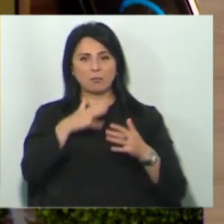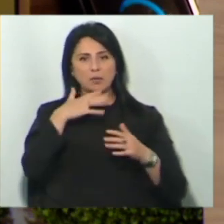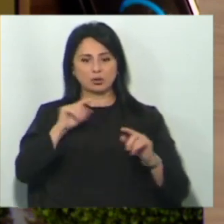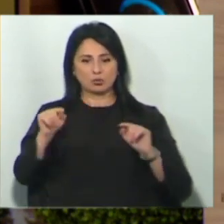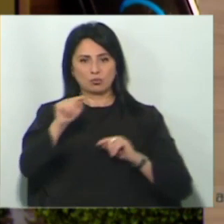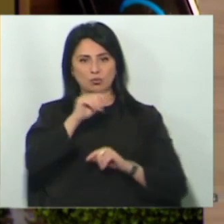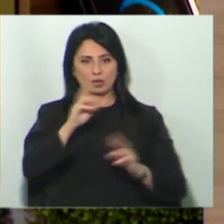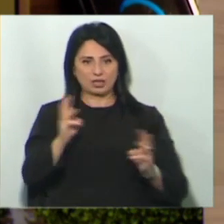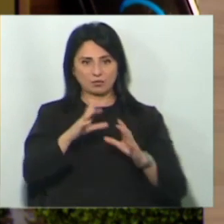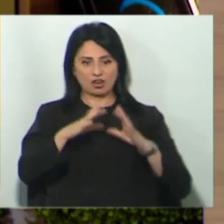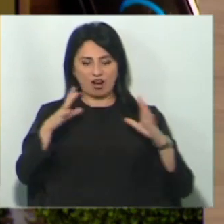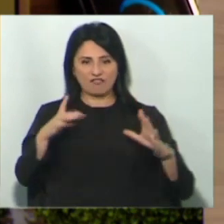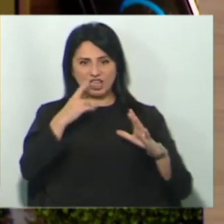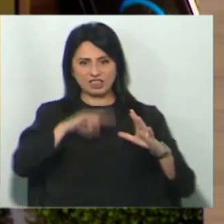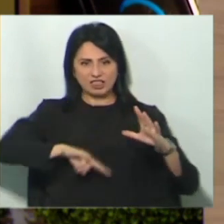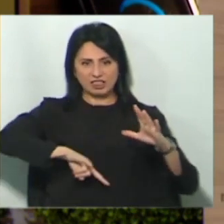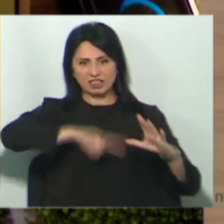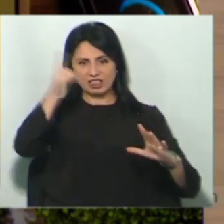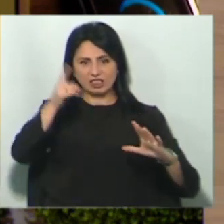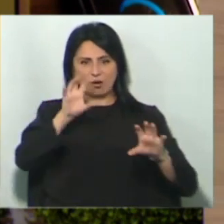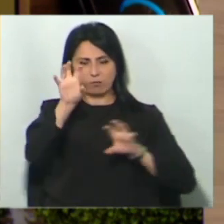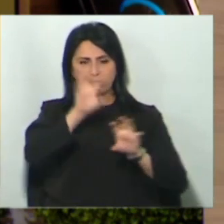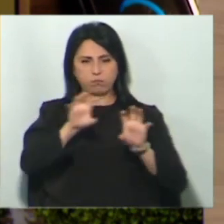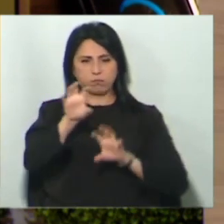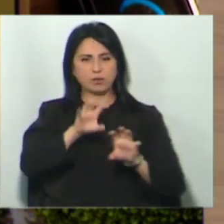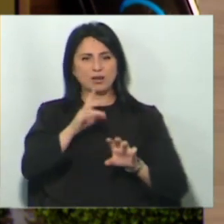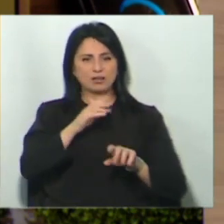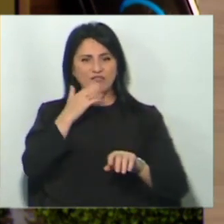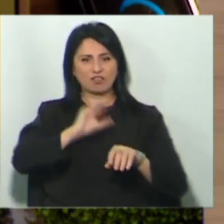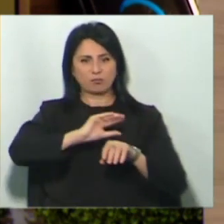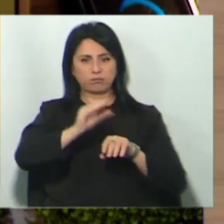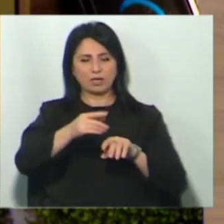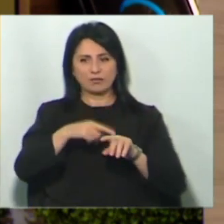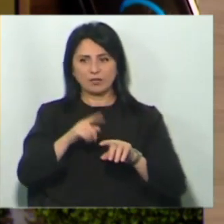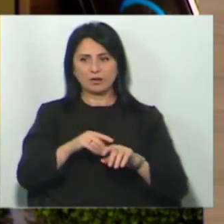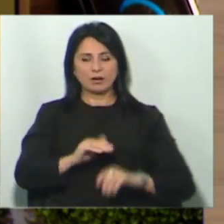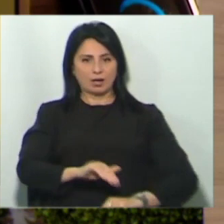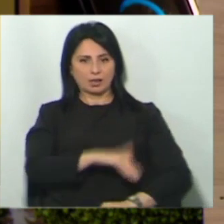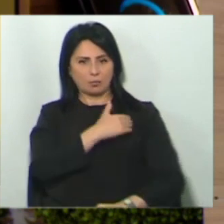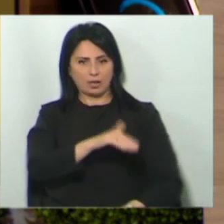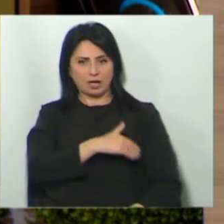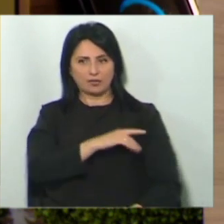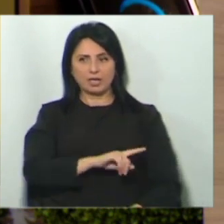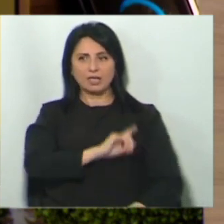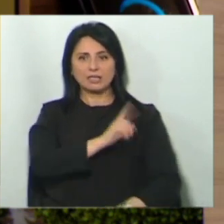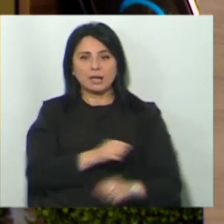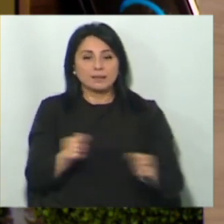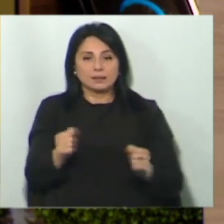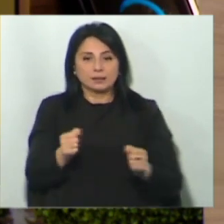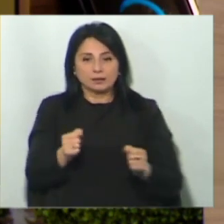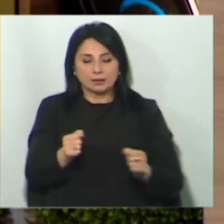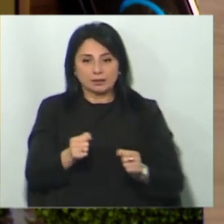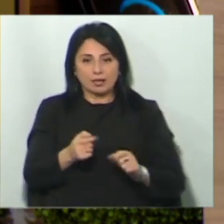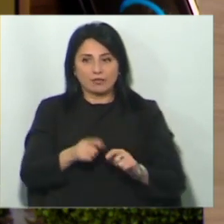გვაქვს დამწვარი, ძალიან წითელია კანი, ბუშტულაკებით არის დაფარული, გვაქვს მაღალი ტემპერატურა, ძლიერი შემცინება,